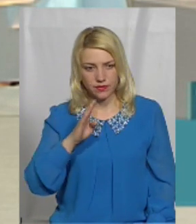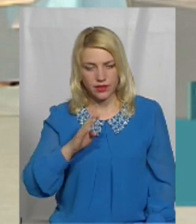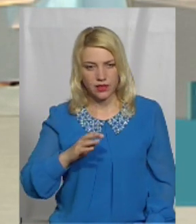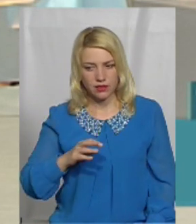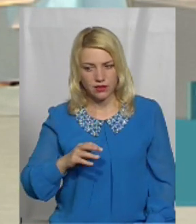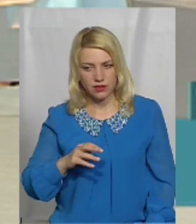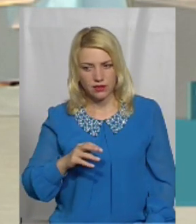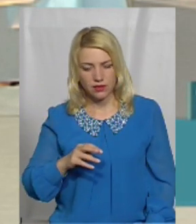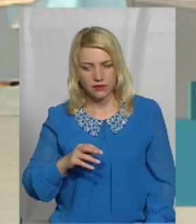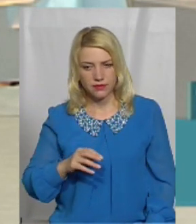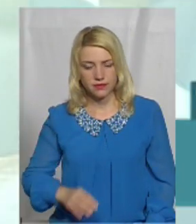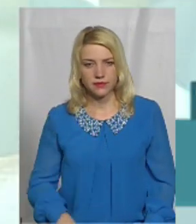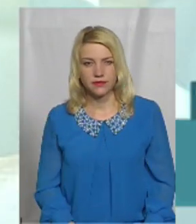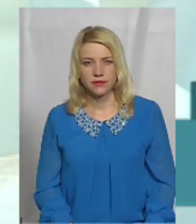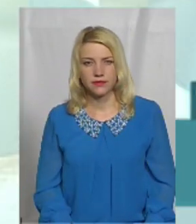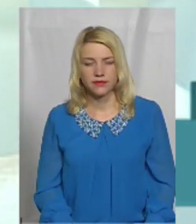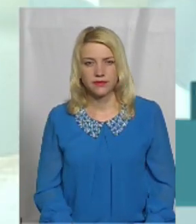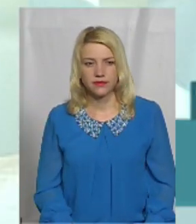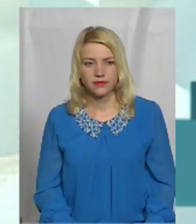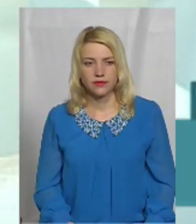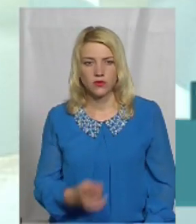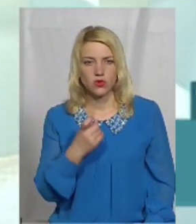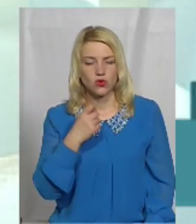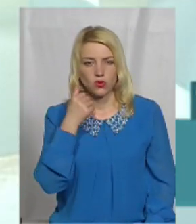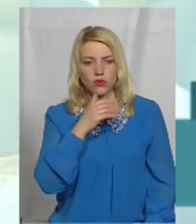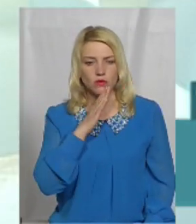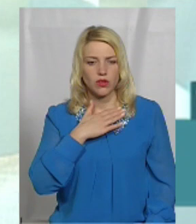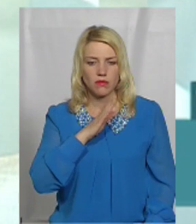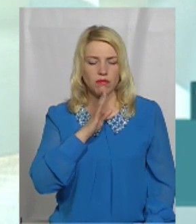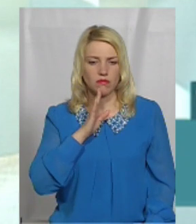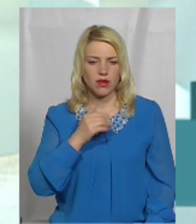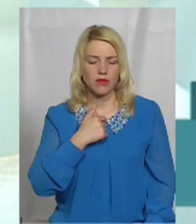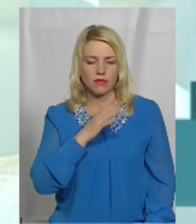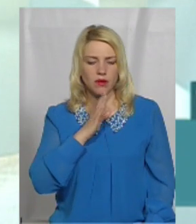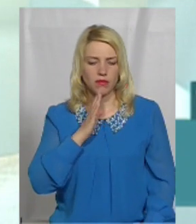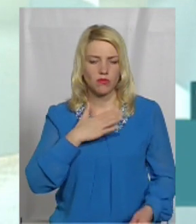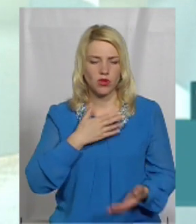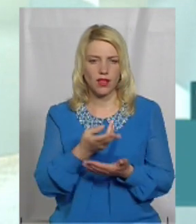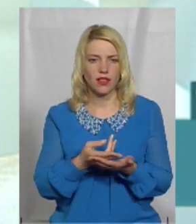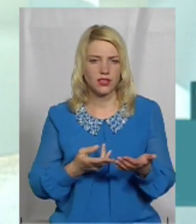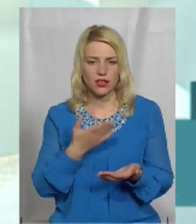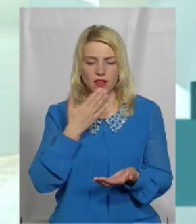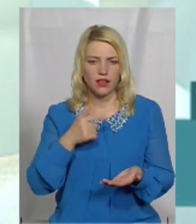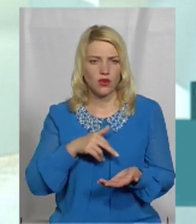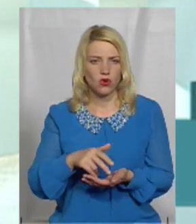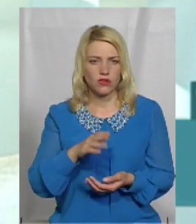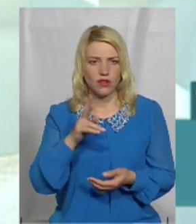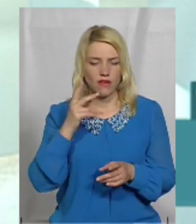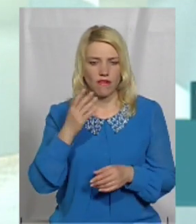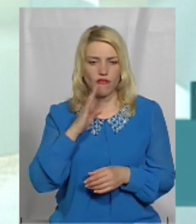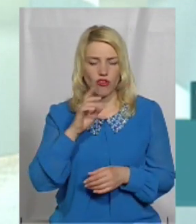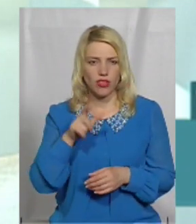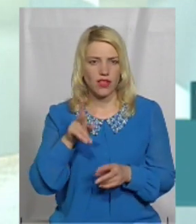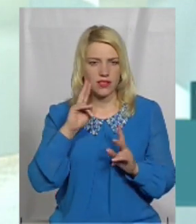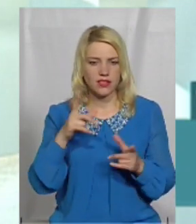мене така, мати мої 90 років, вона перенесла не ходить. Вона не знає, де ті